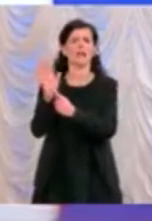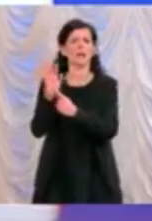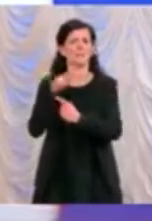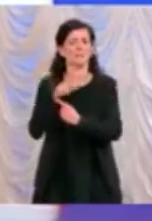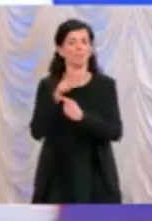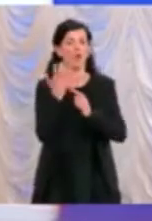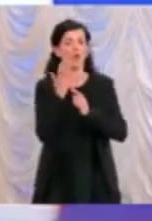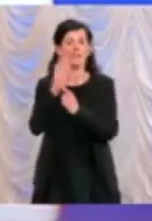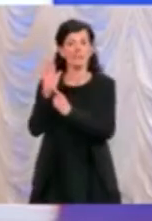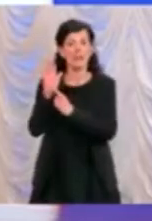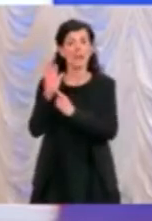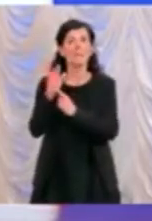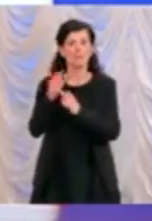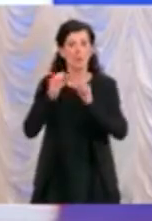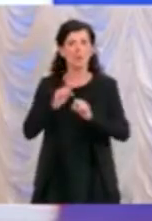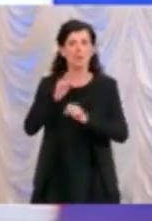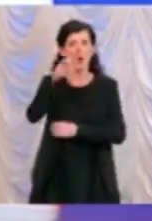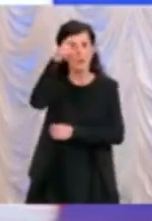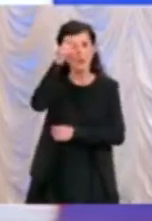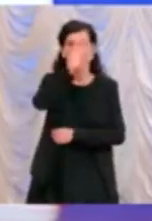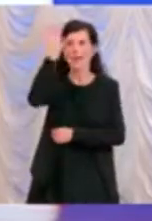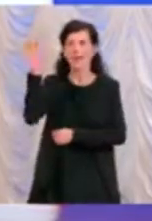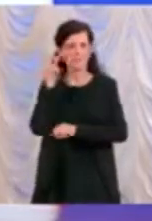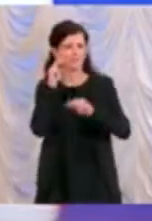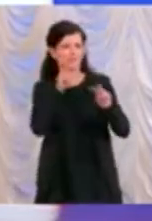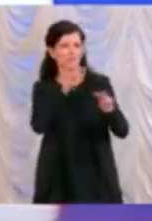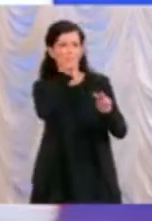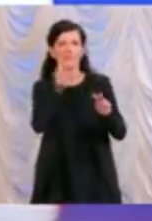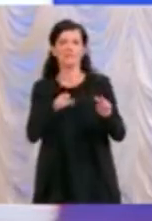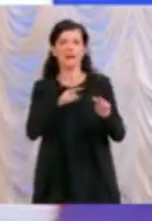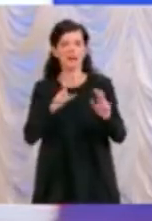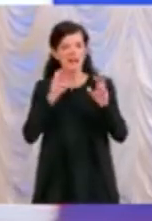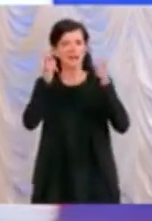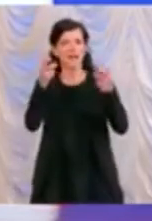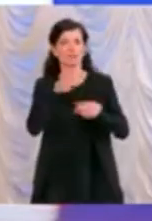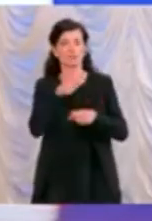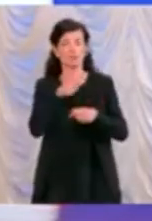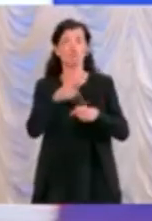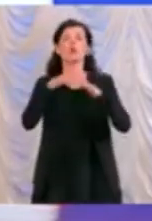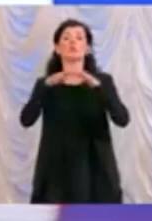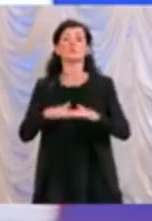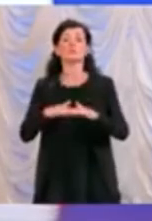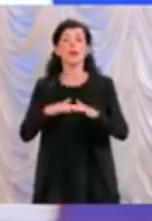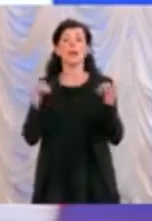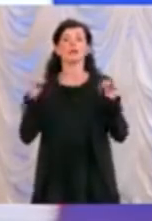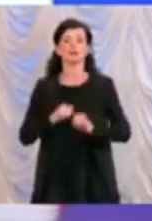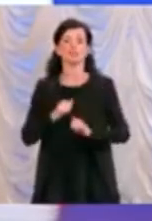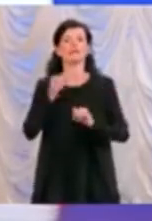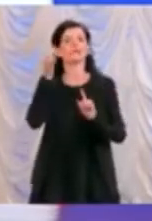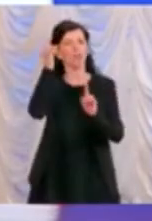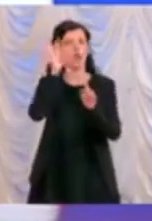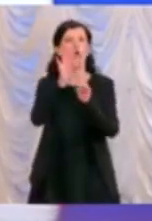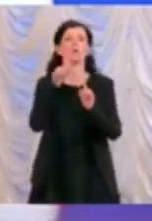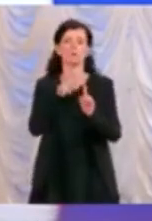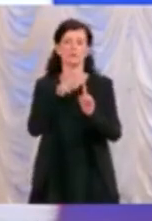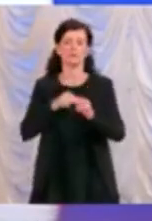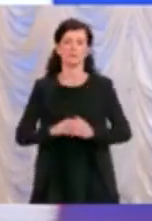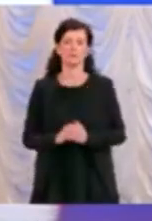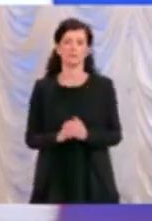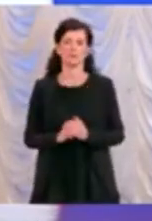paesi nelle misure di reazione per tutelare la salute dei cittadini ma proprio per questo